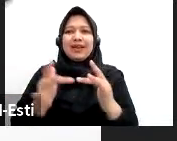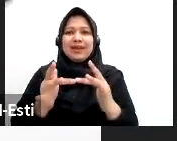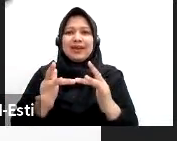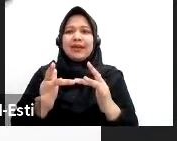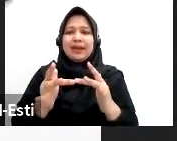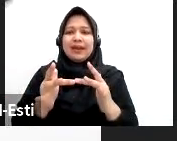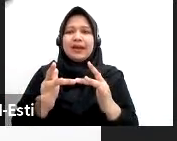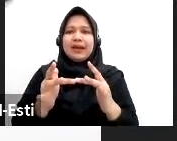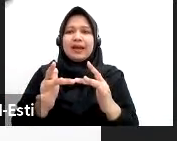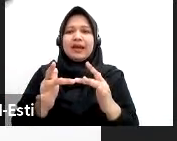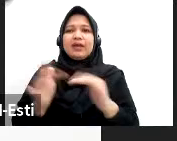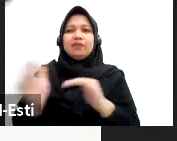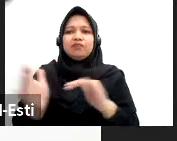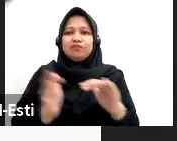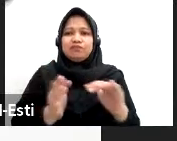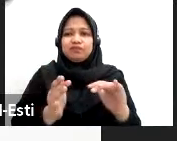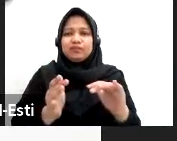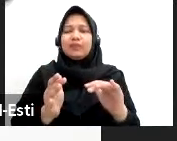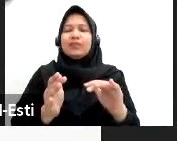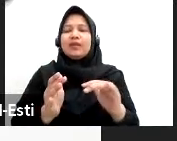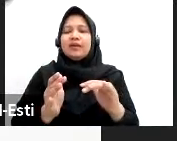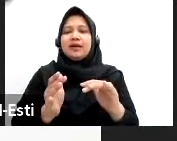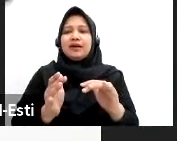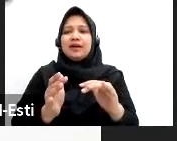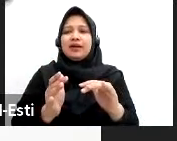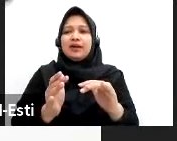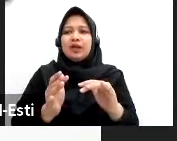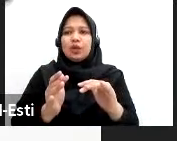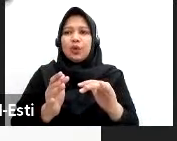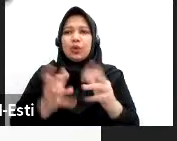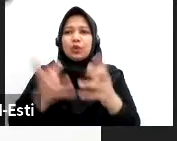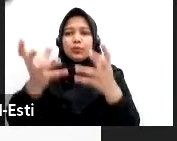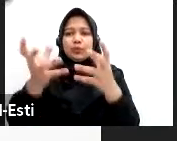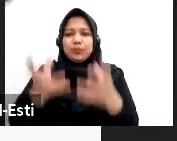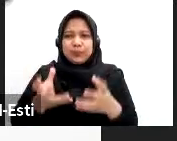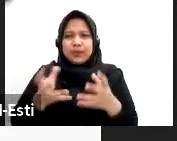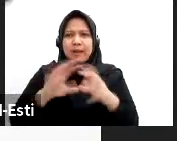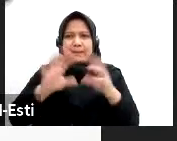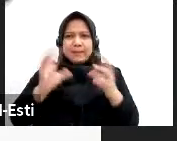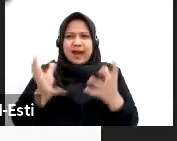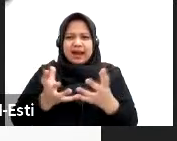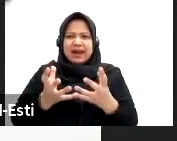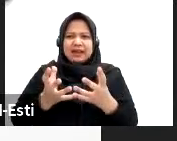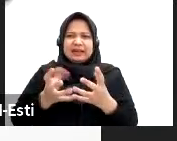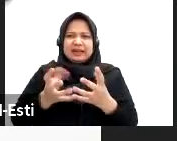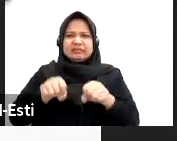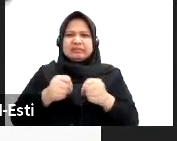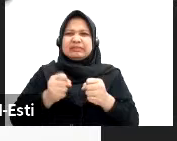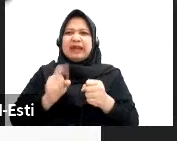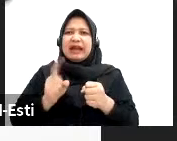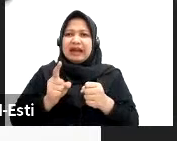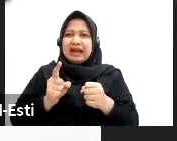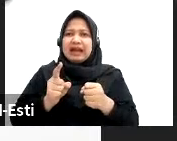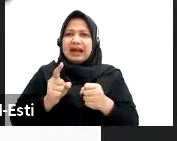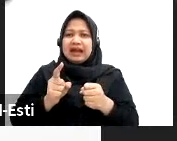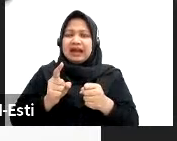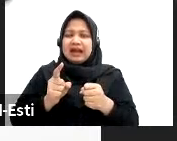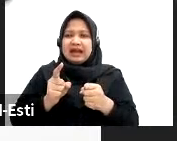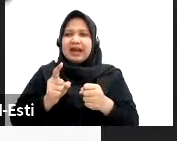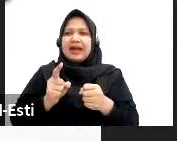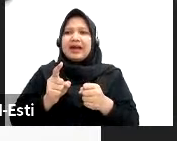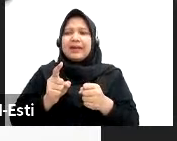lalu kemudian ada cacat barang dan mungkin cacat barang kemungkinan